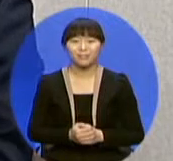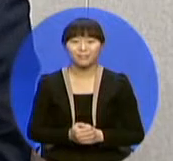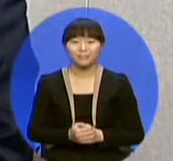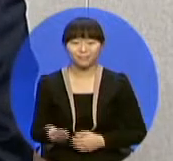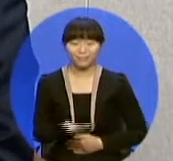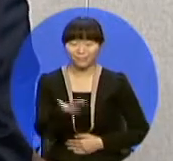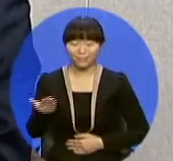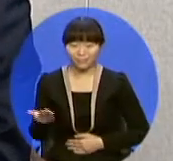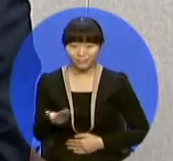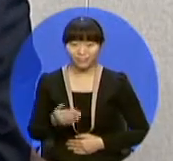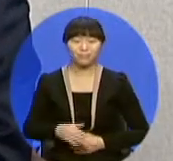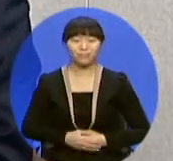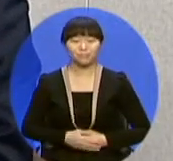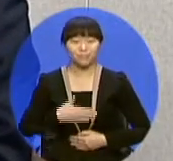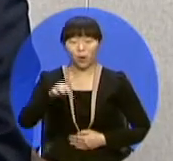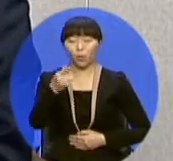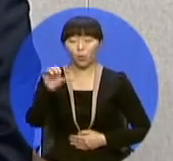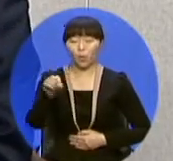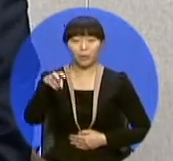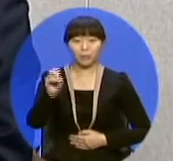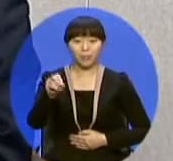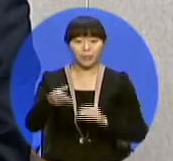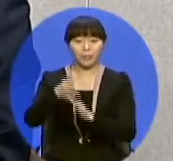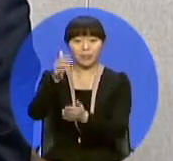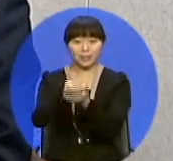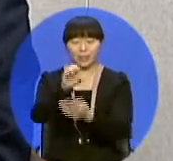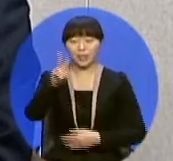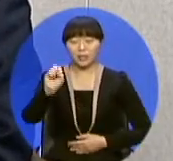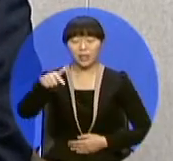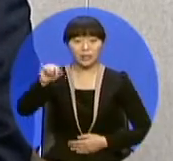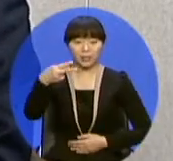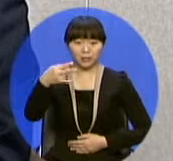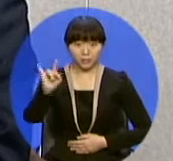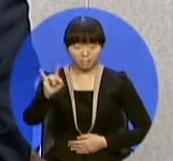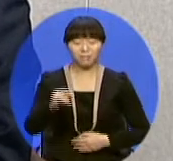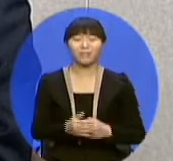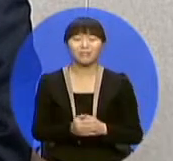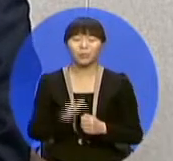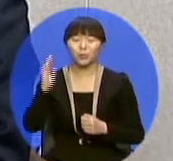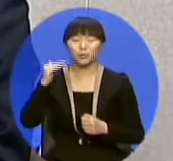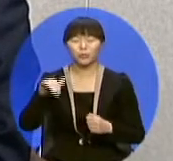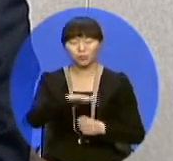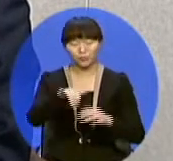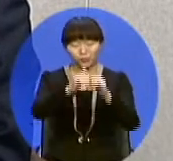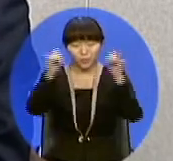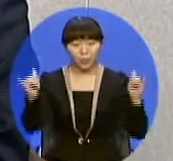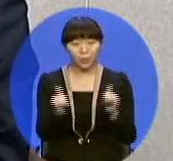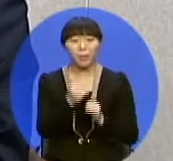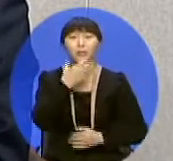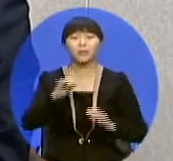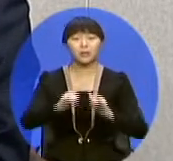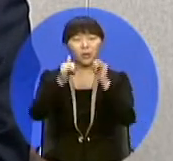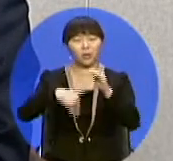복지TV 시청자 여러분, 광명시장 양기대입니다. 우리 사회가 요즘 복지사회로 가는